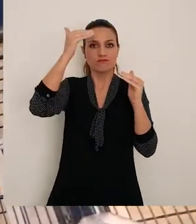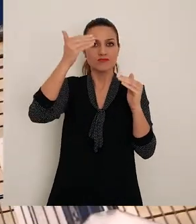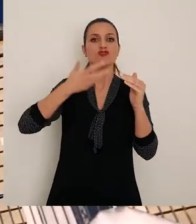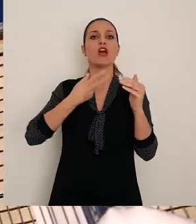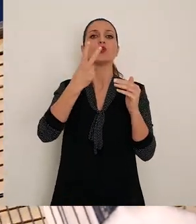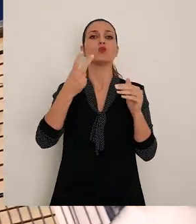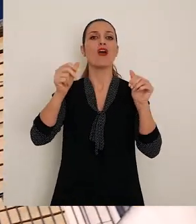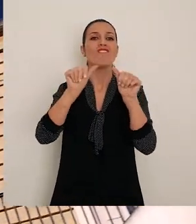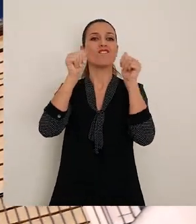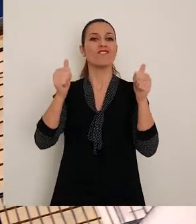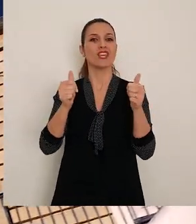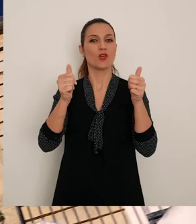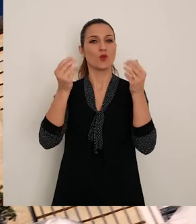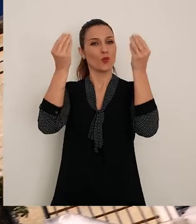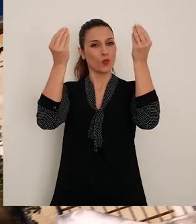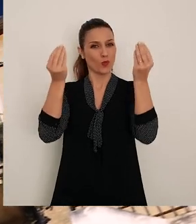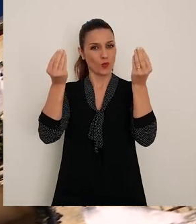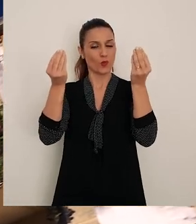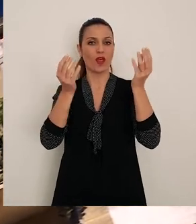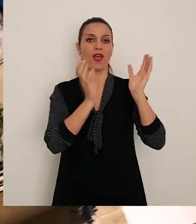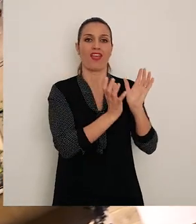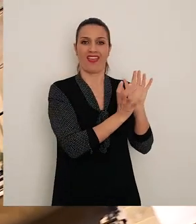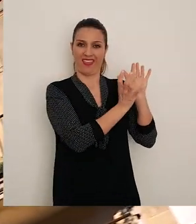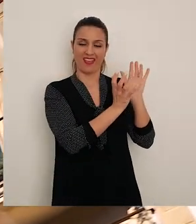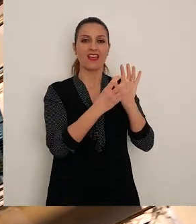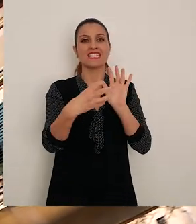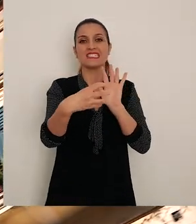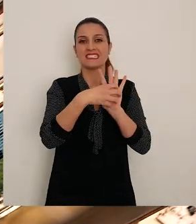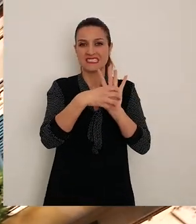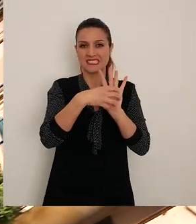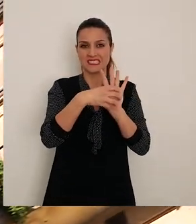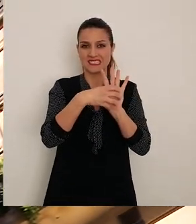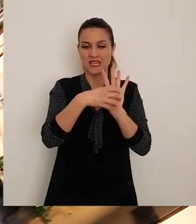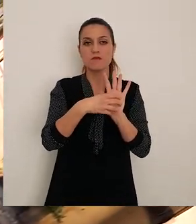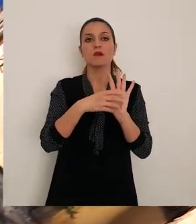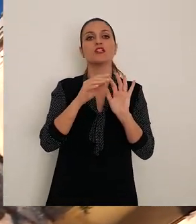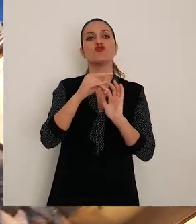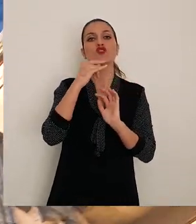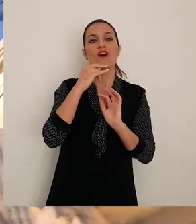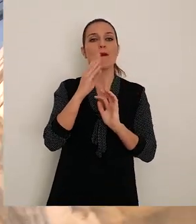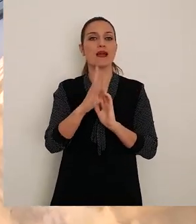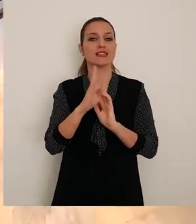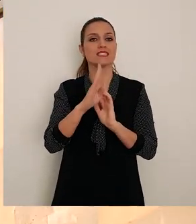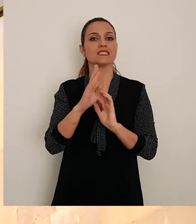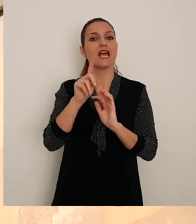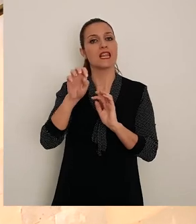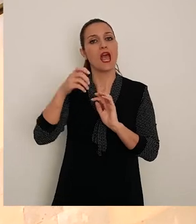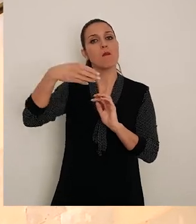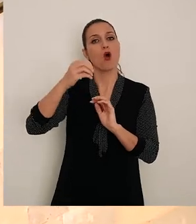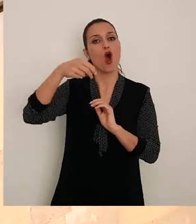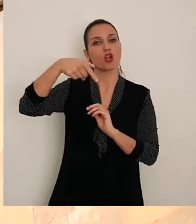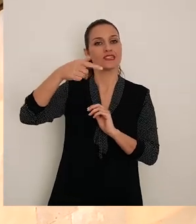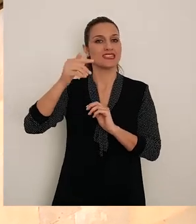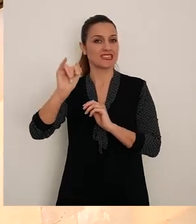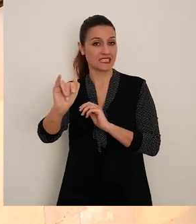sovrarilievi di due figure che sostengono ai lati lo stemma civico e quello araldico di Giovan Battista de Monti.